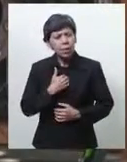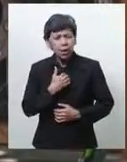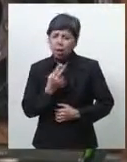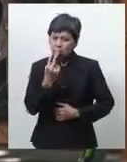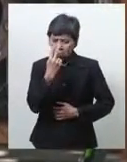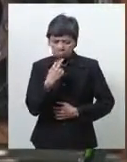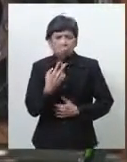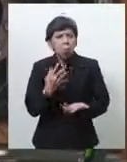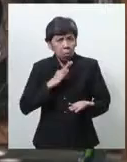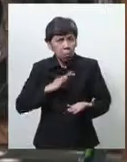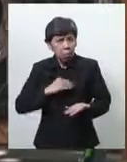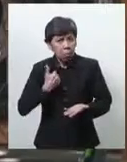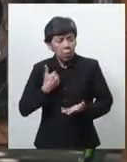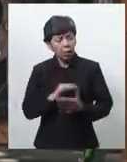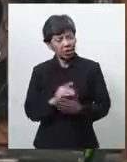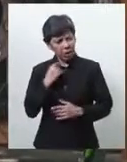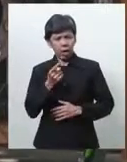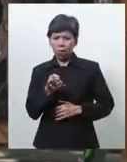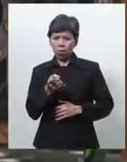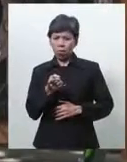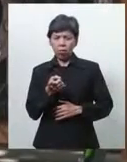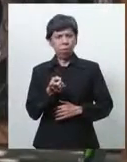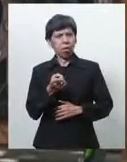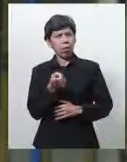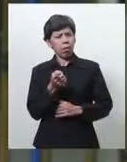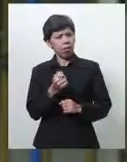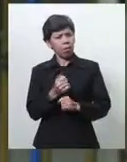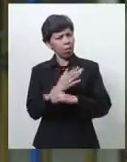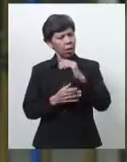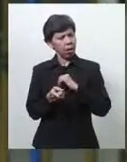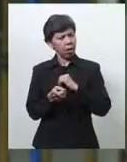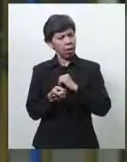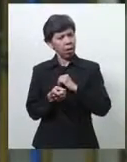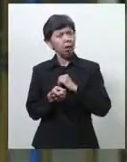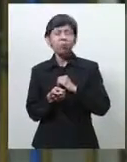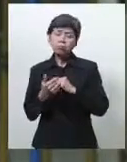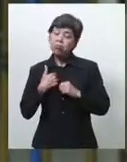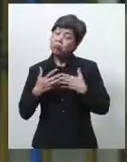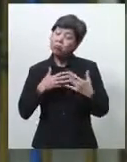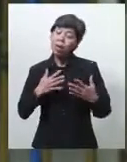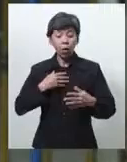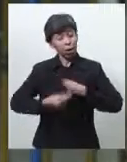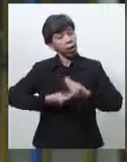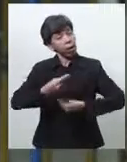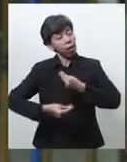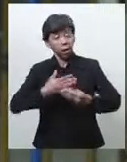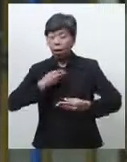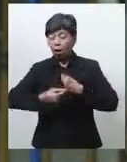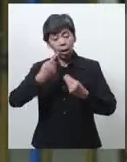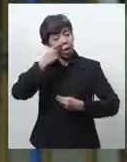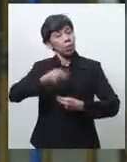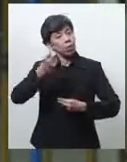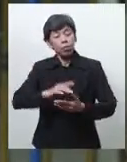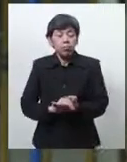ม เขาเห็นเราแล้วเขาก็ ตอนแรกเขาแปลกใจก็ไม่เป็นไรเพราะตรงนี้เราขายของเราอยู่แล้วเราทำหน้า